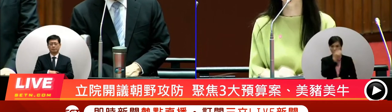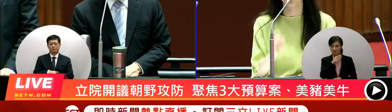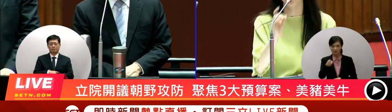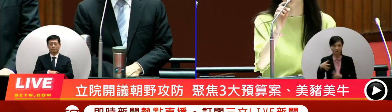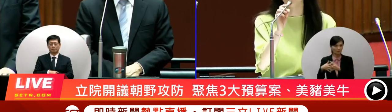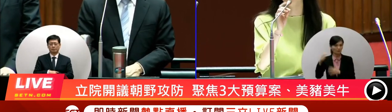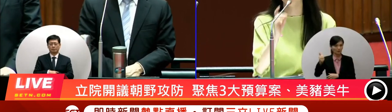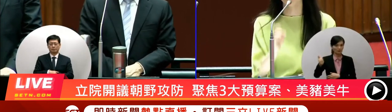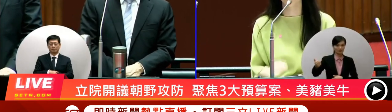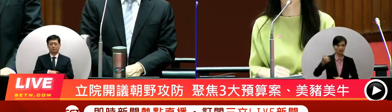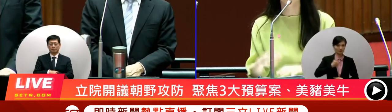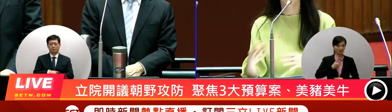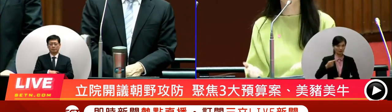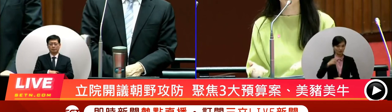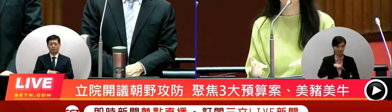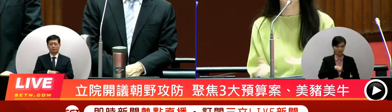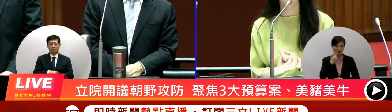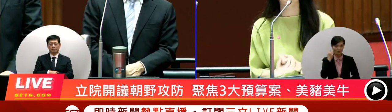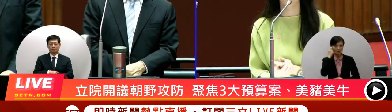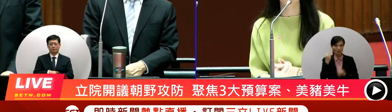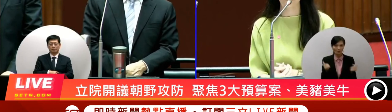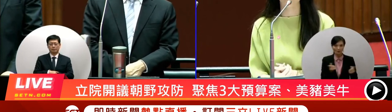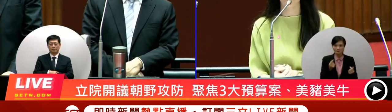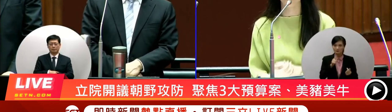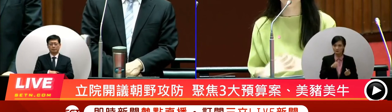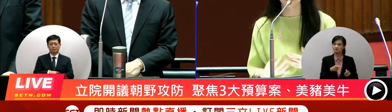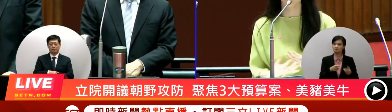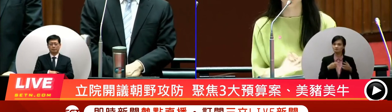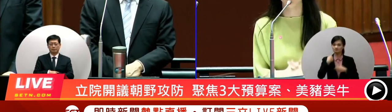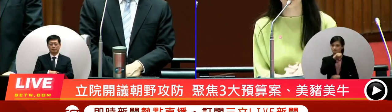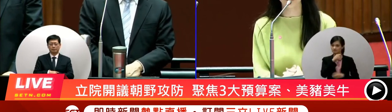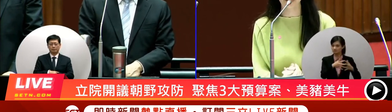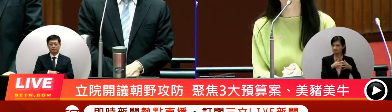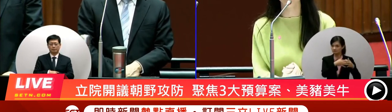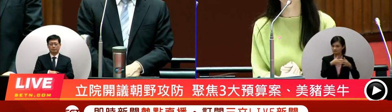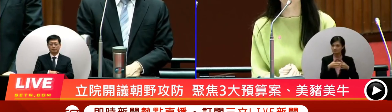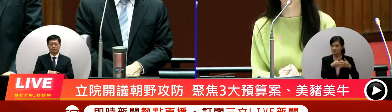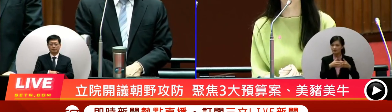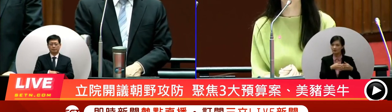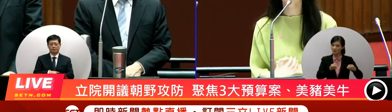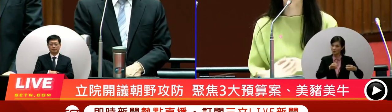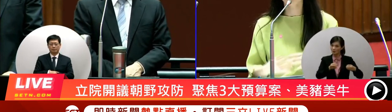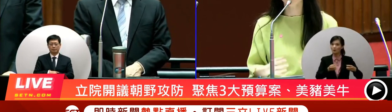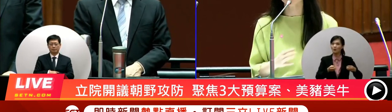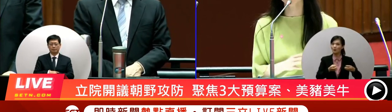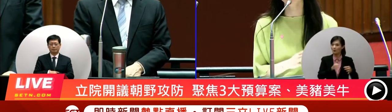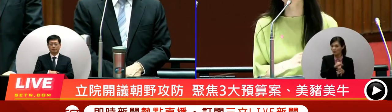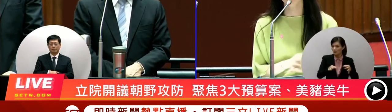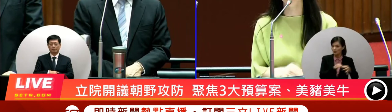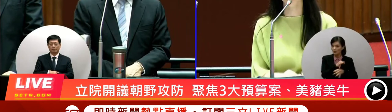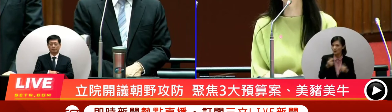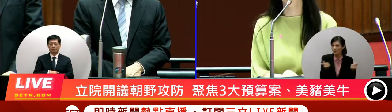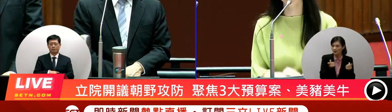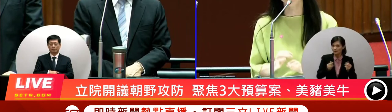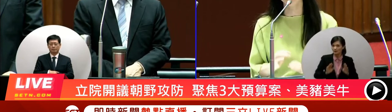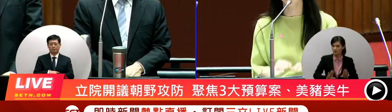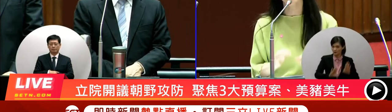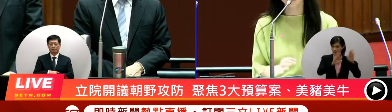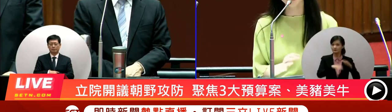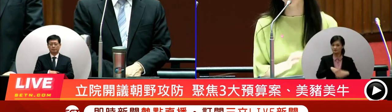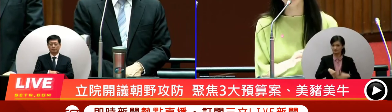线曙光了，不管是这个台美经济的谈话已经开始有展开或是等等哦，那未来这个部分我们政府是不